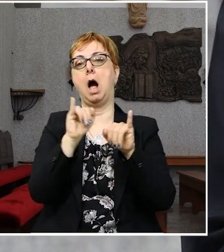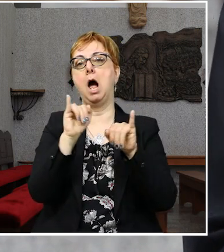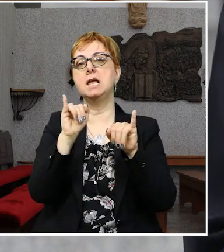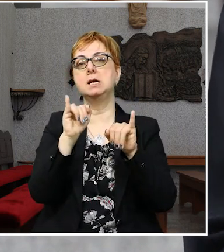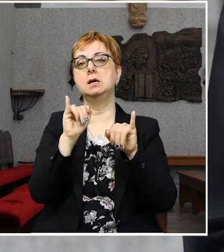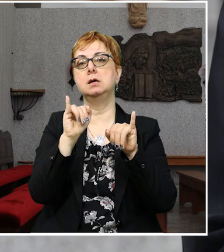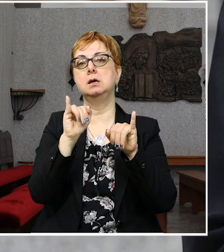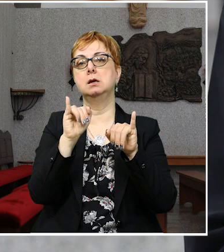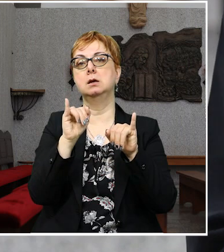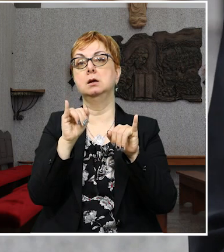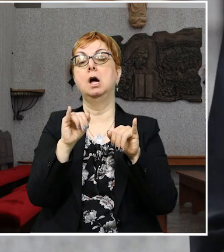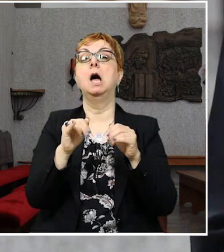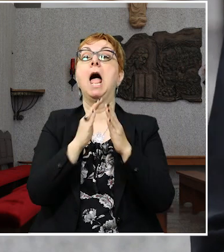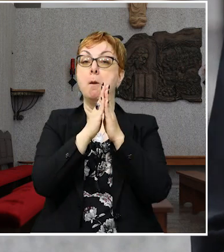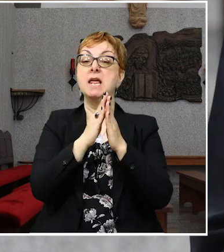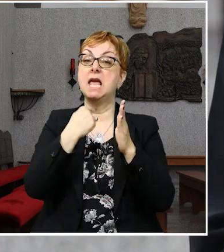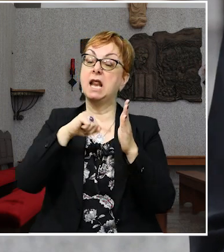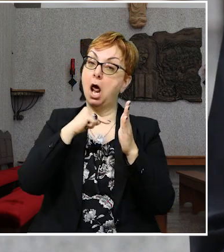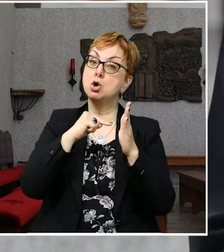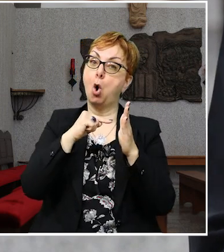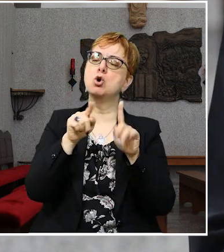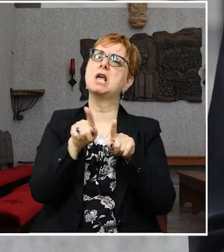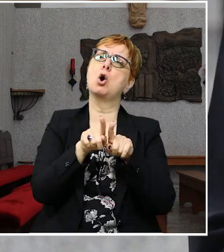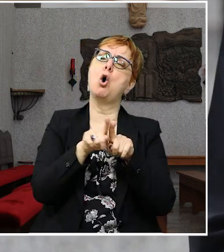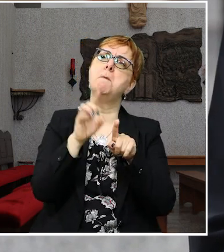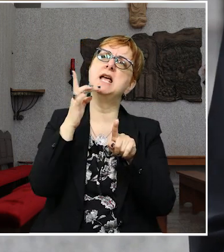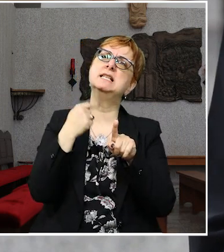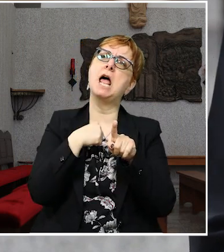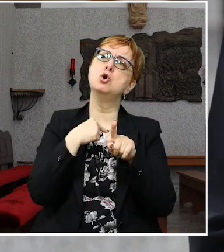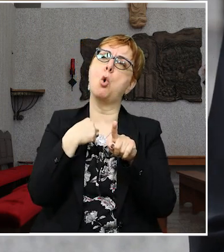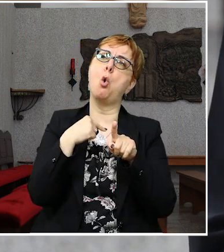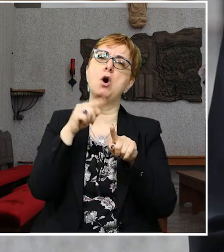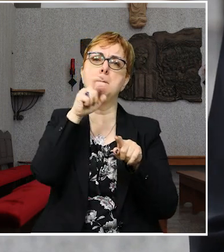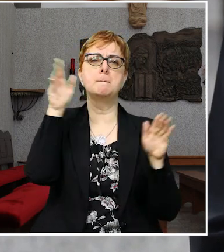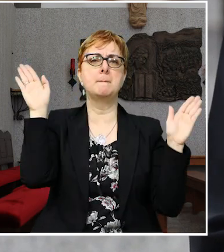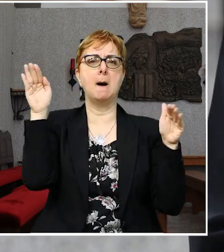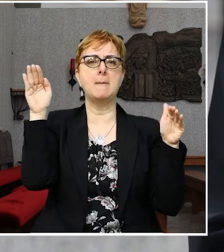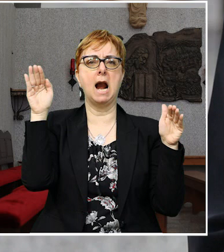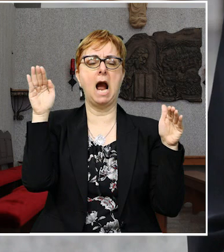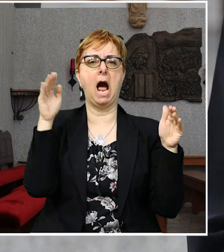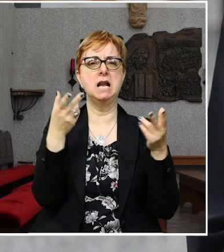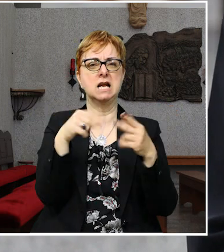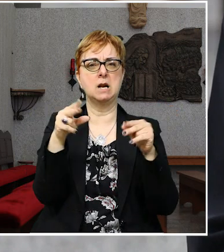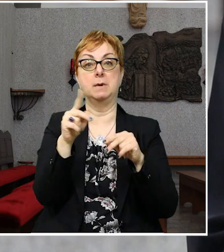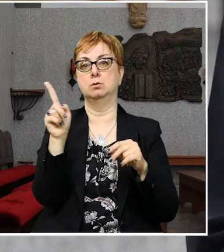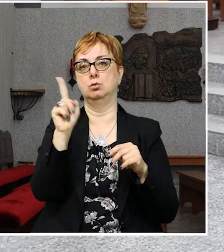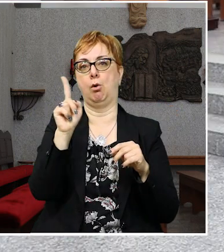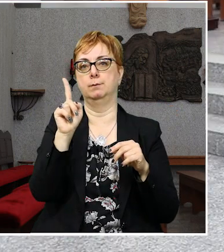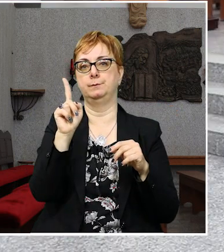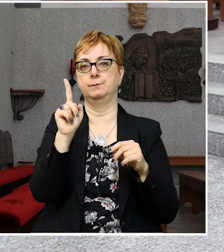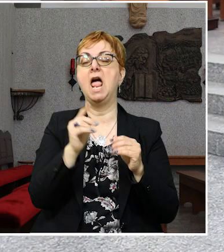nostre preghiere non siano mai come se fossimo dei pappagalli che ripetono e